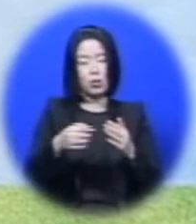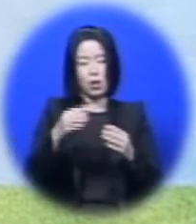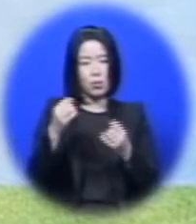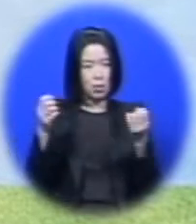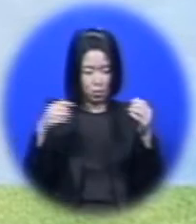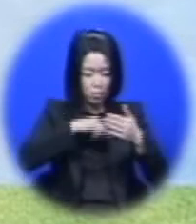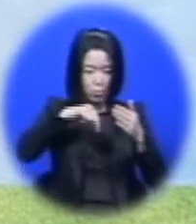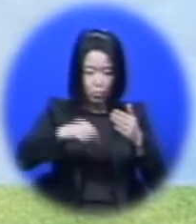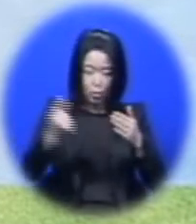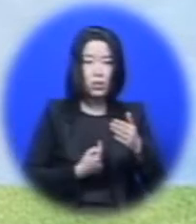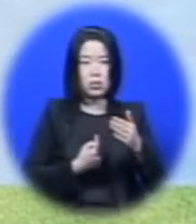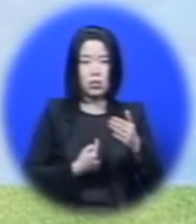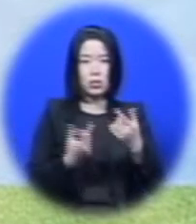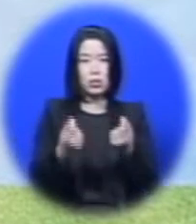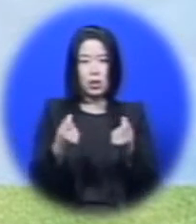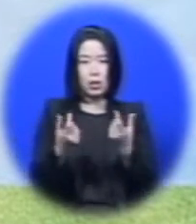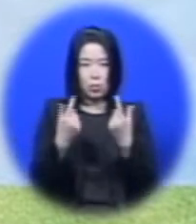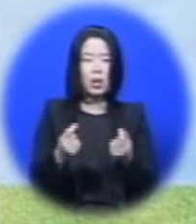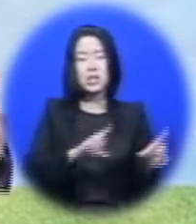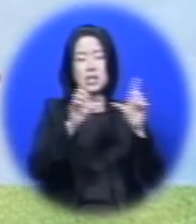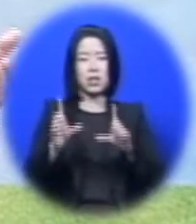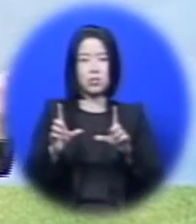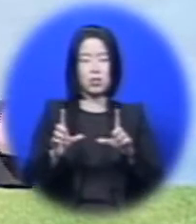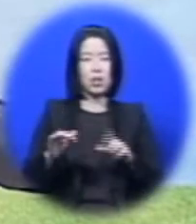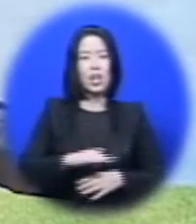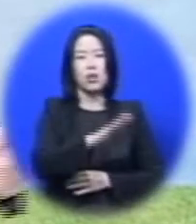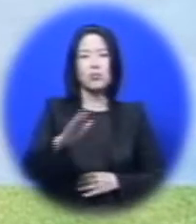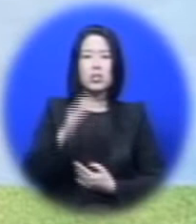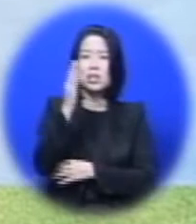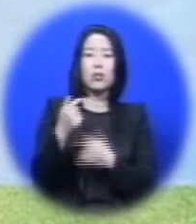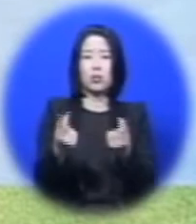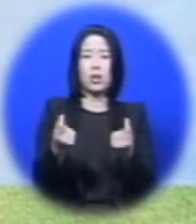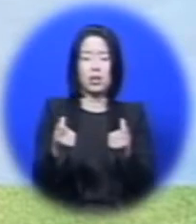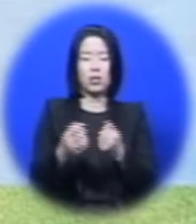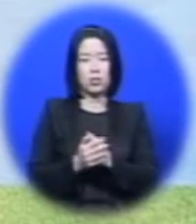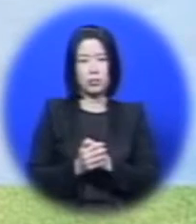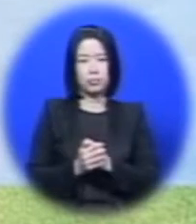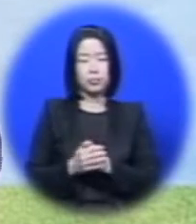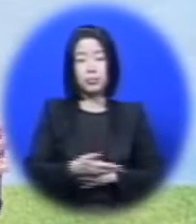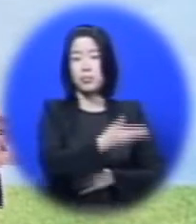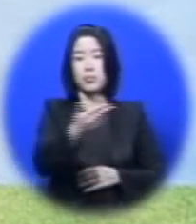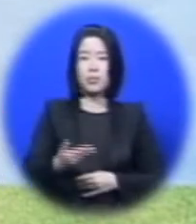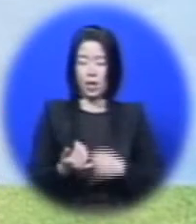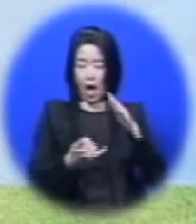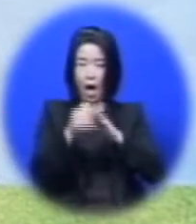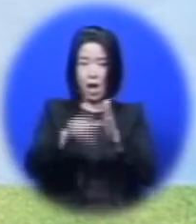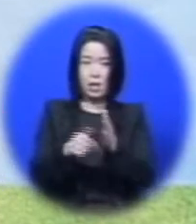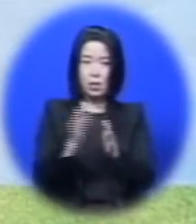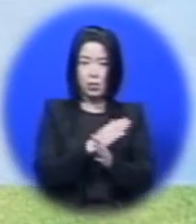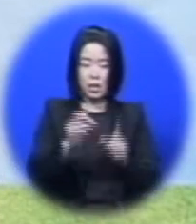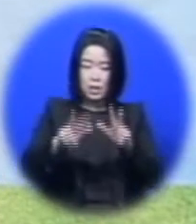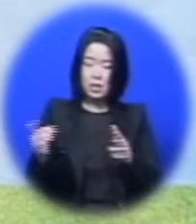살았어요. 그런데 여러분, 이게 우리 이야기잖아요, 다. 여러분 어릴 때부터 지금까지